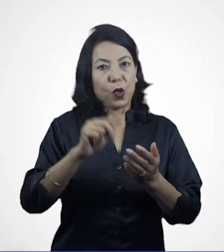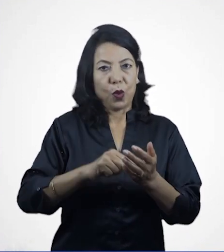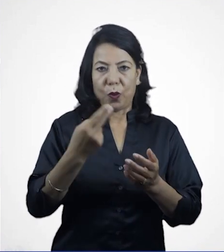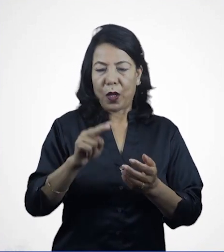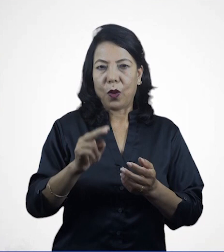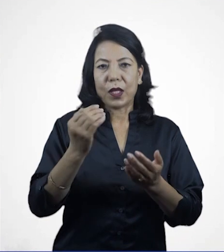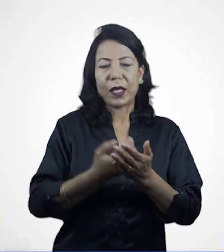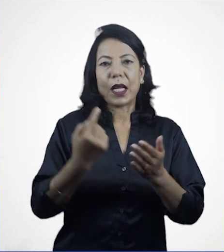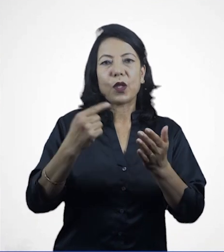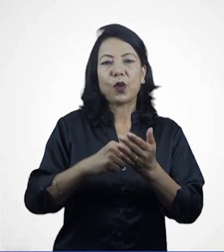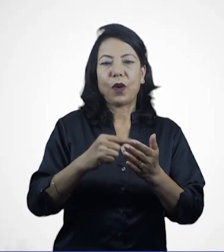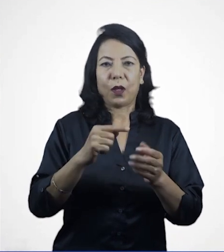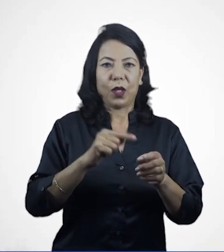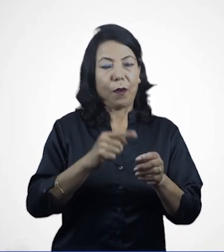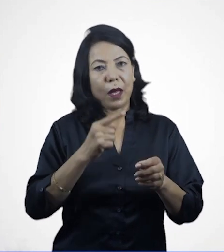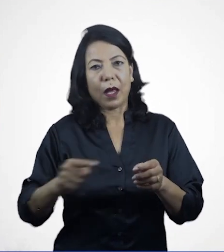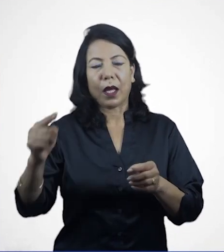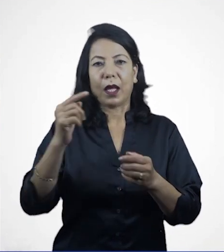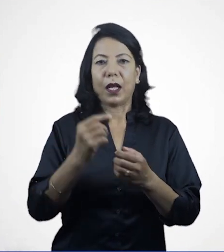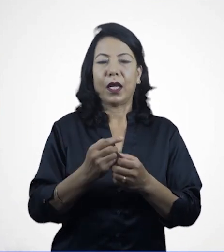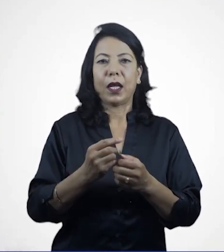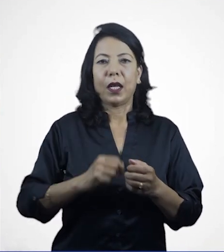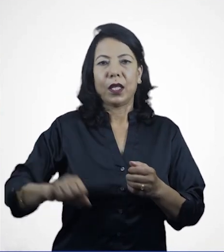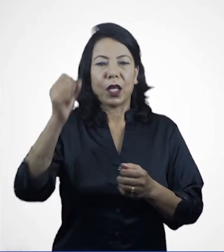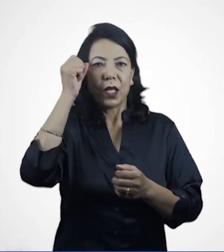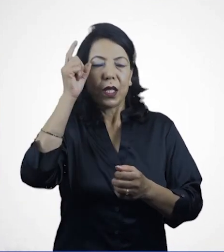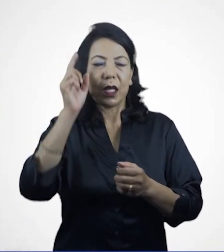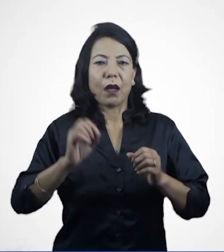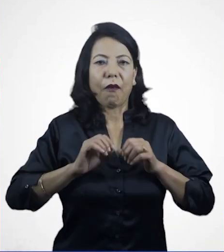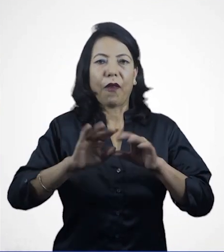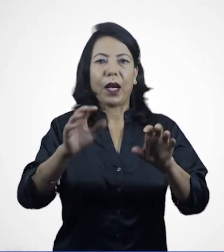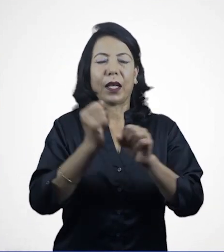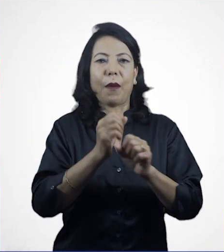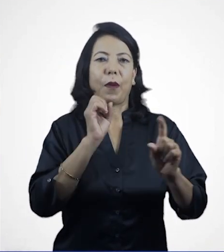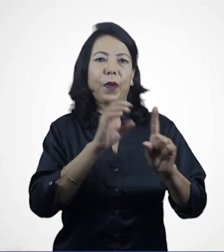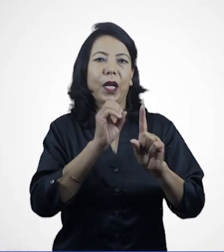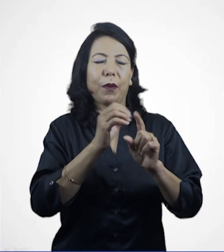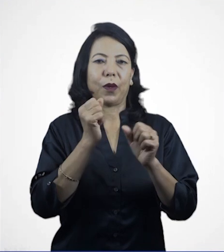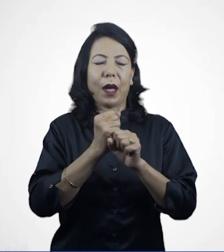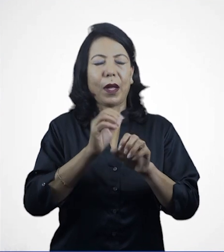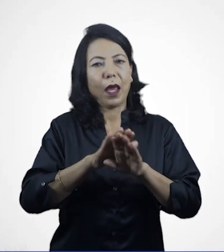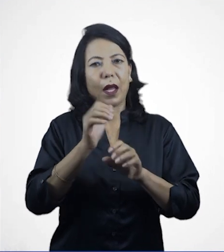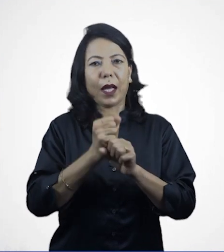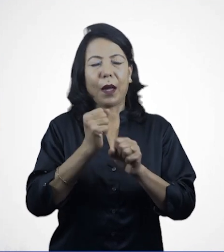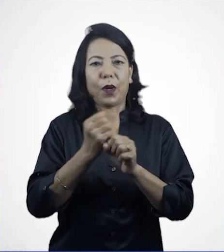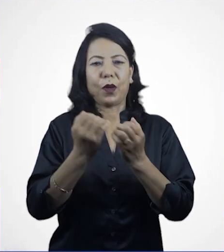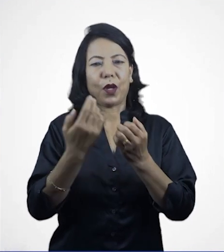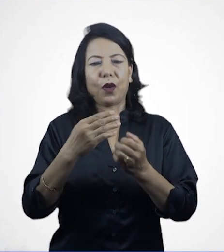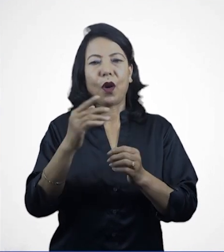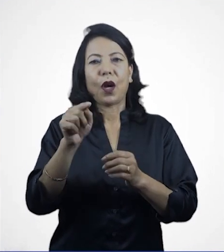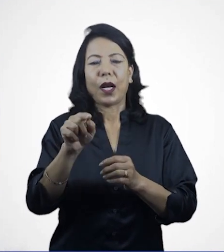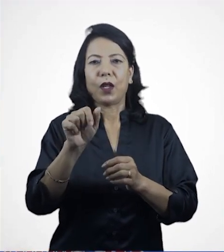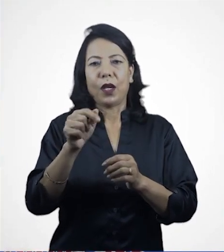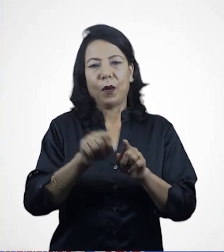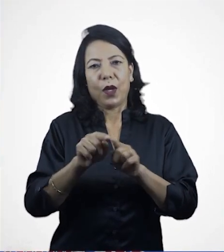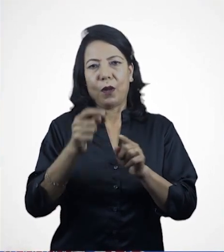रा संस्थाली शुरुआत को काल देखिने जन्चेतना फईलाउने काम मा पईरवी काम मा तुप्रे कारीयरु गरियो अजुली अगी भनी